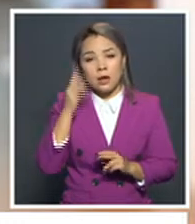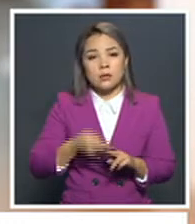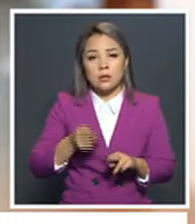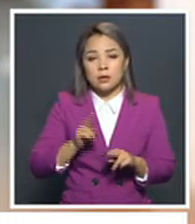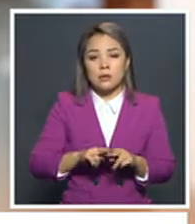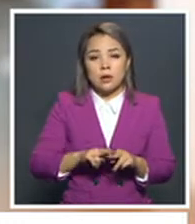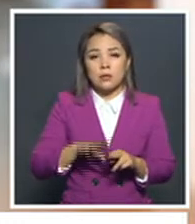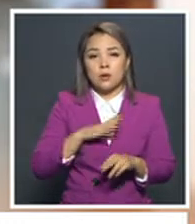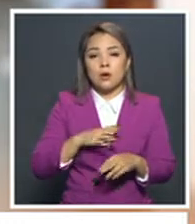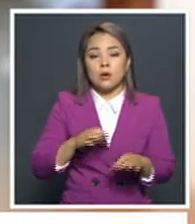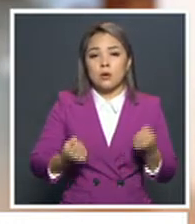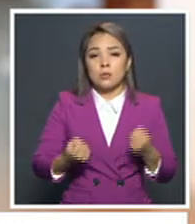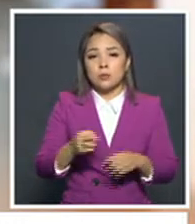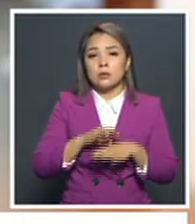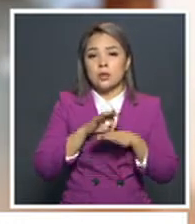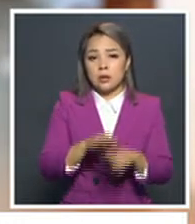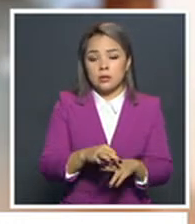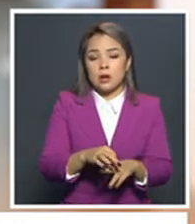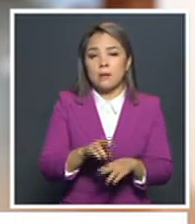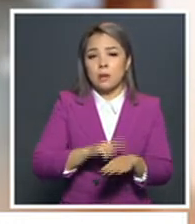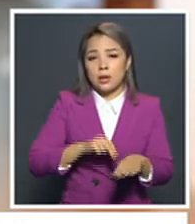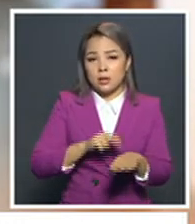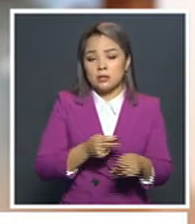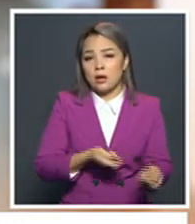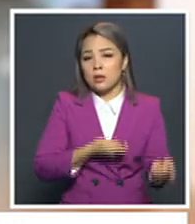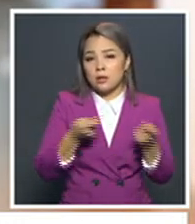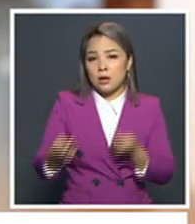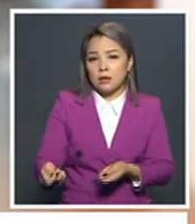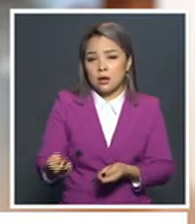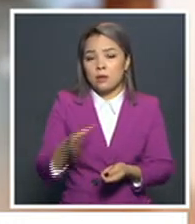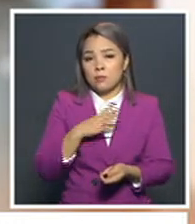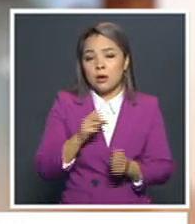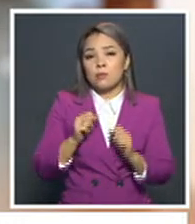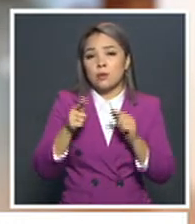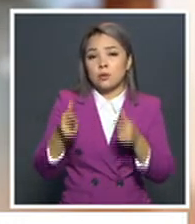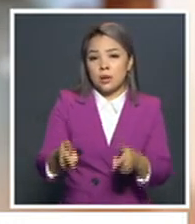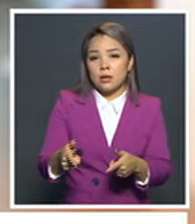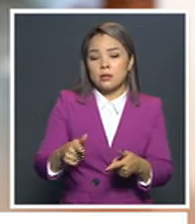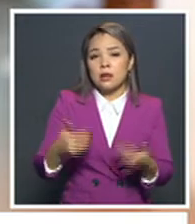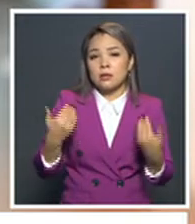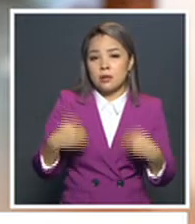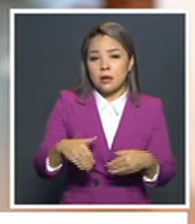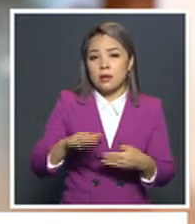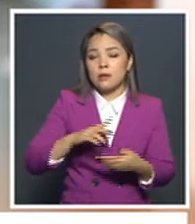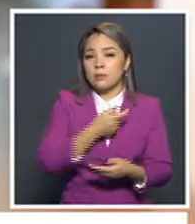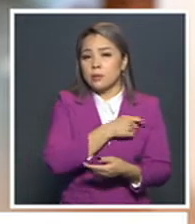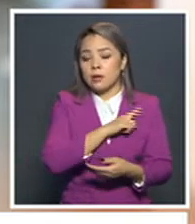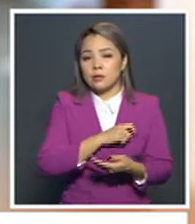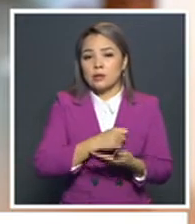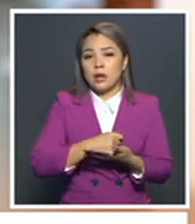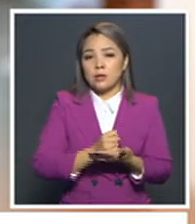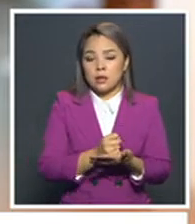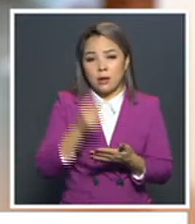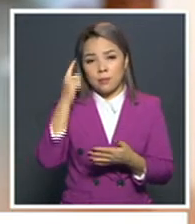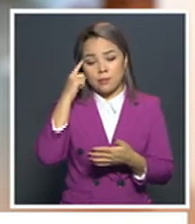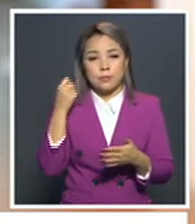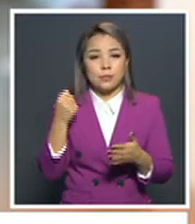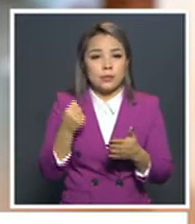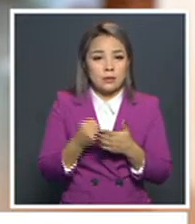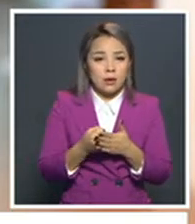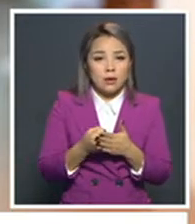жол патрульдік полиция қызметкерлері алып келді. Түскен кездегі диагнозы бас ми шайқалуы,